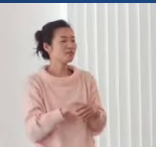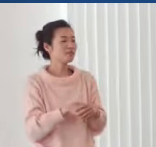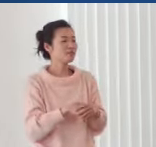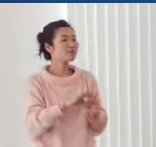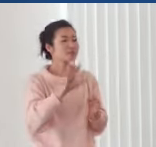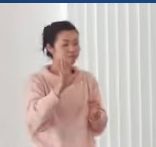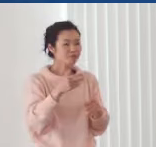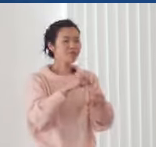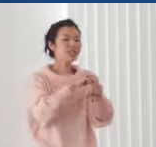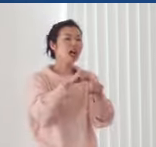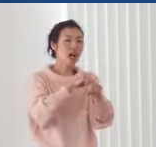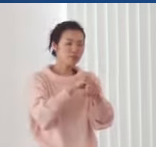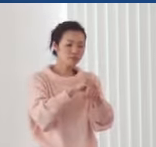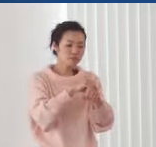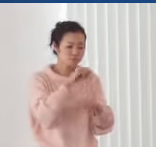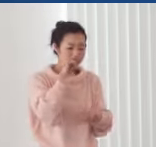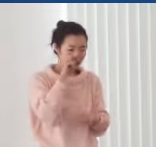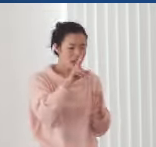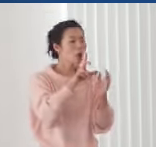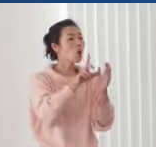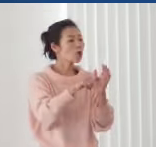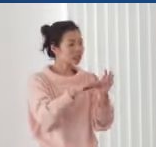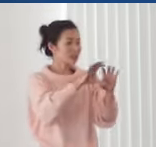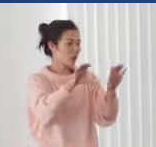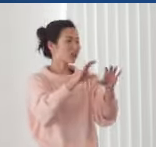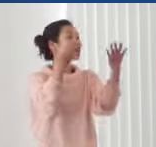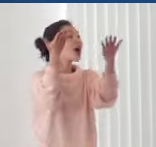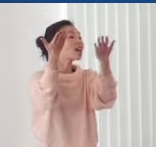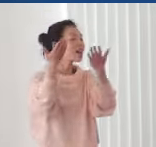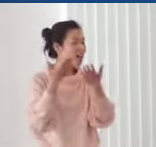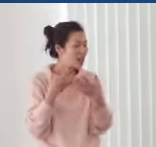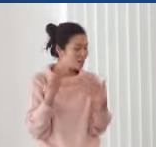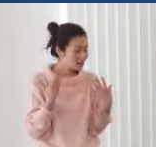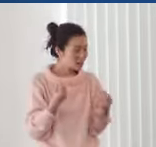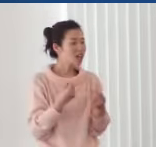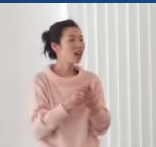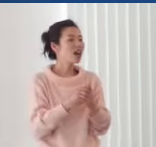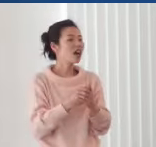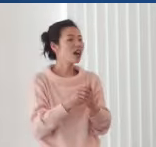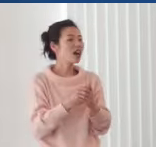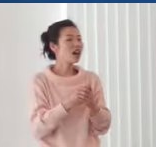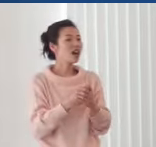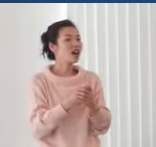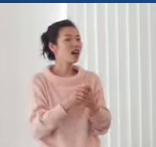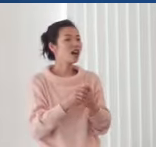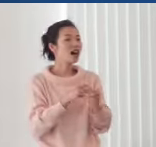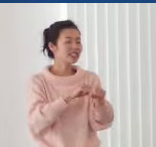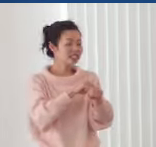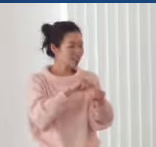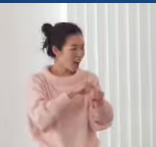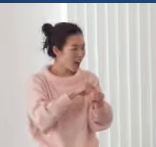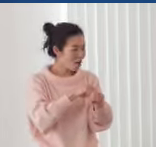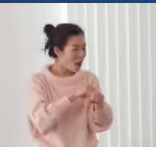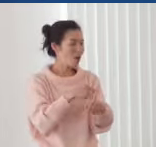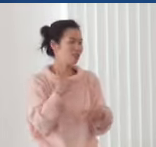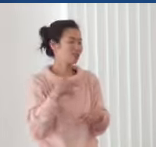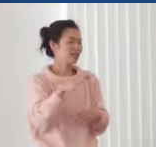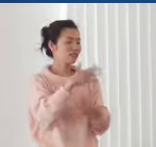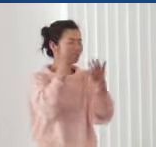は全ての人に等しく与えてくださっているわけで、で時間は神様からの賜物であります